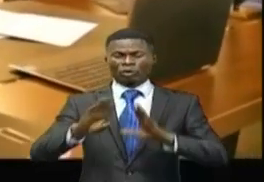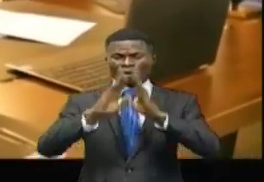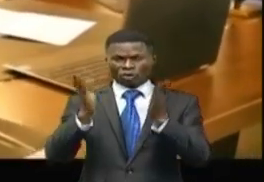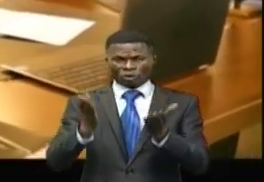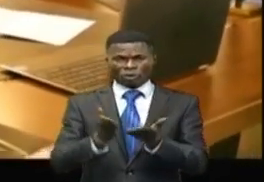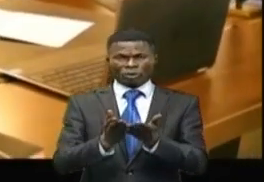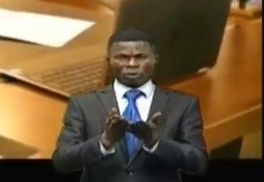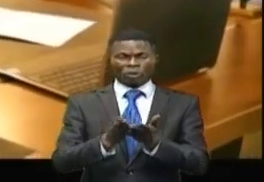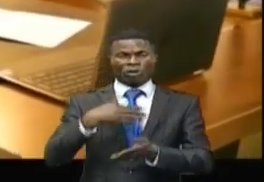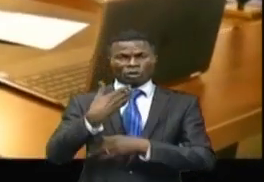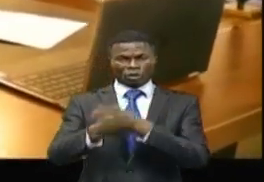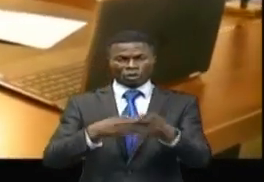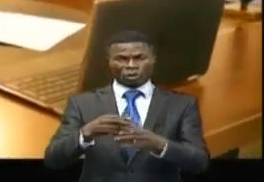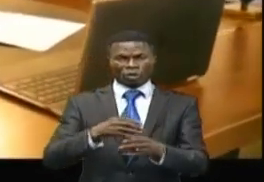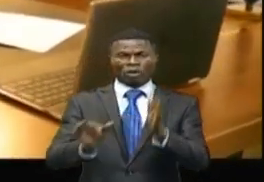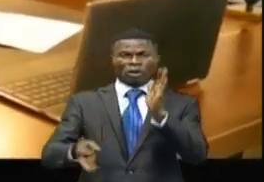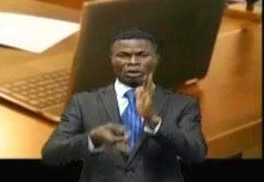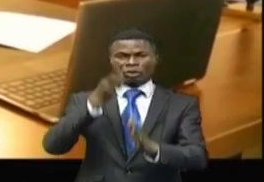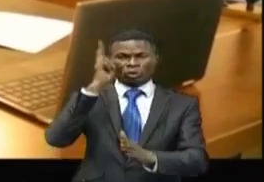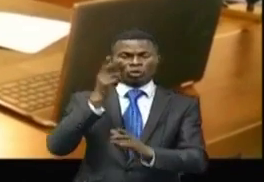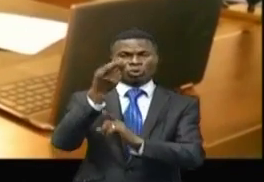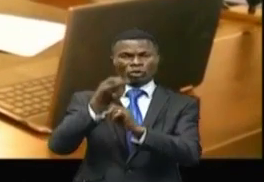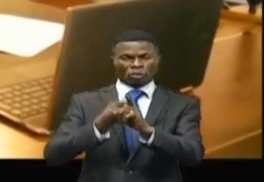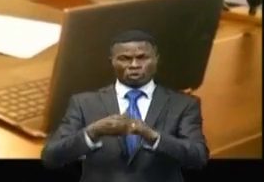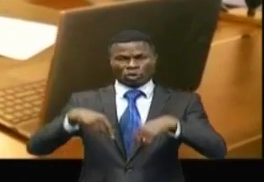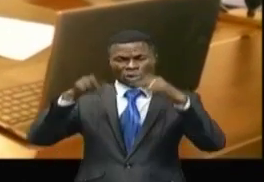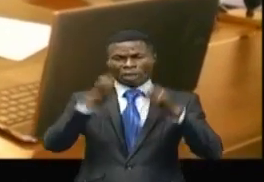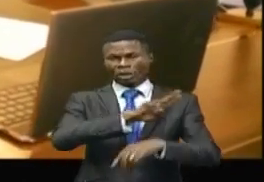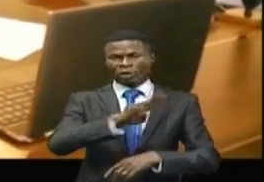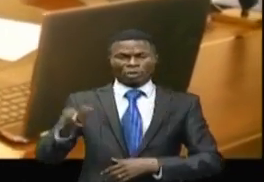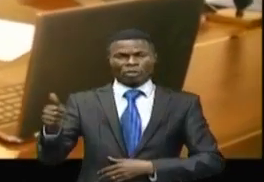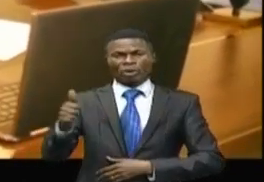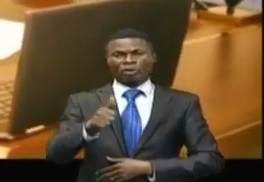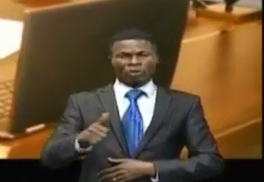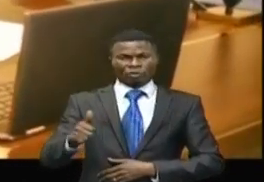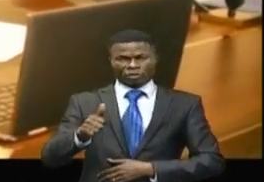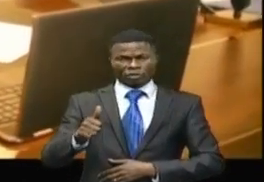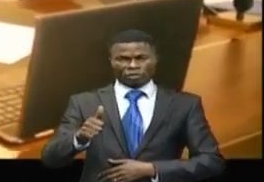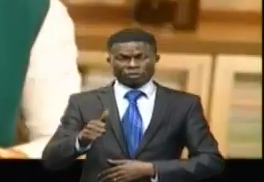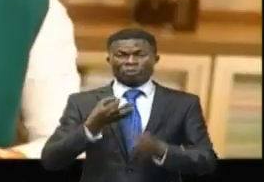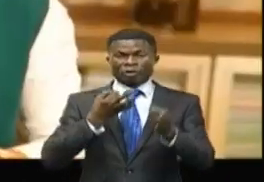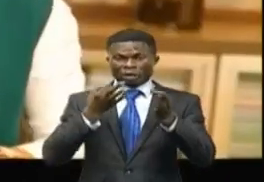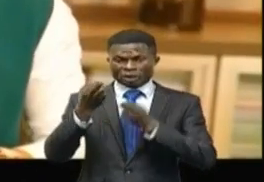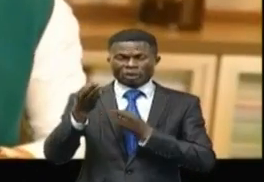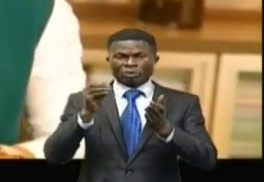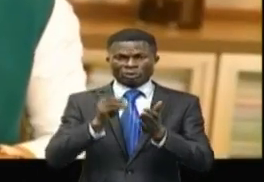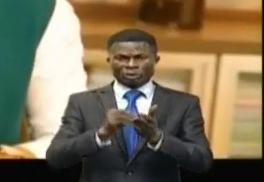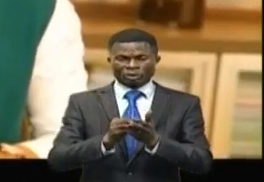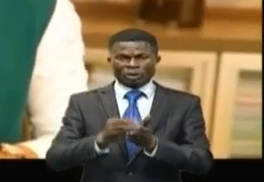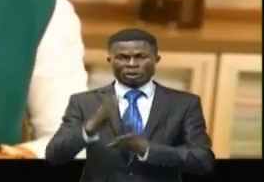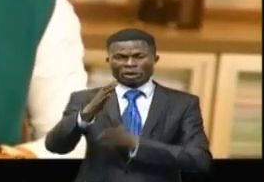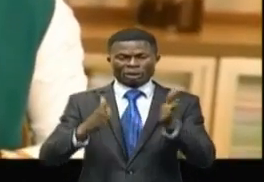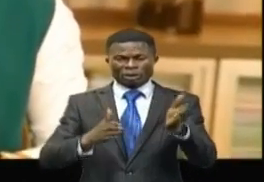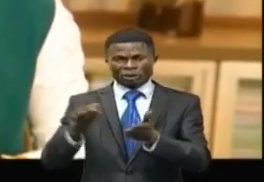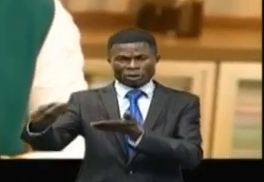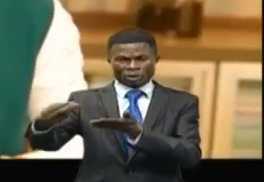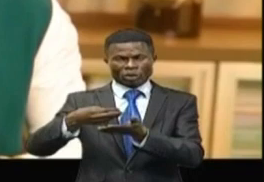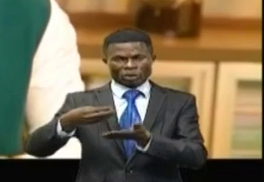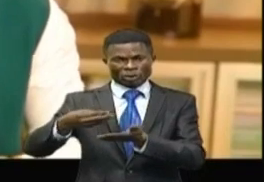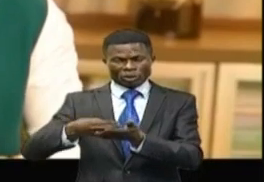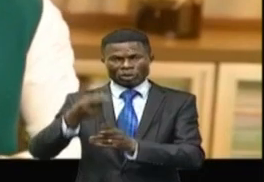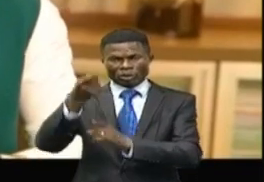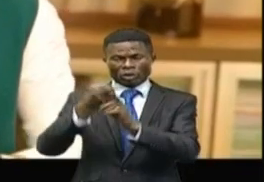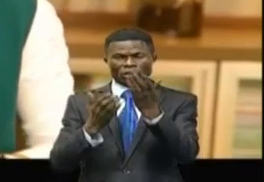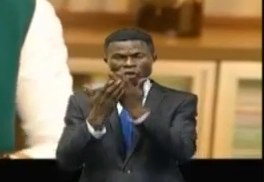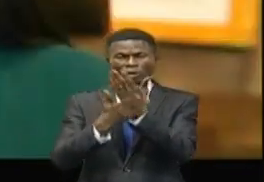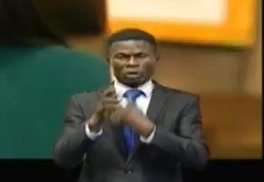avons pu mobiliser en douze mois pour l'exercice 2009 un tiers il a précisé qu elle s est mobilisée au mois de